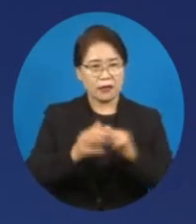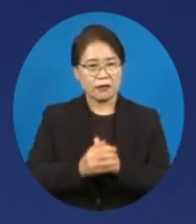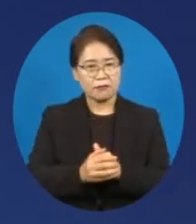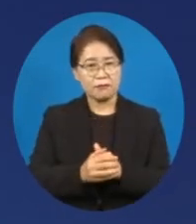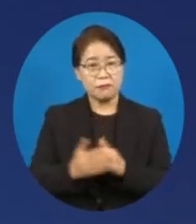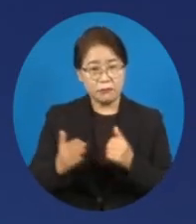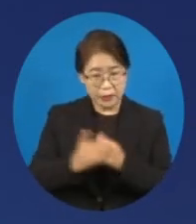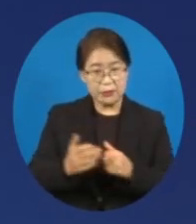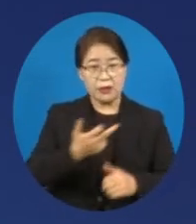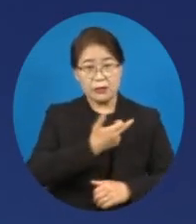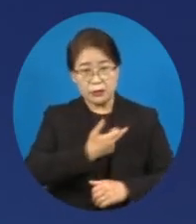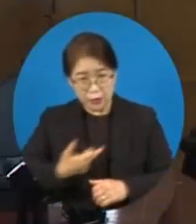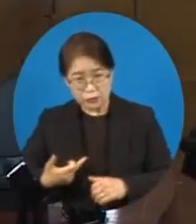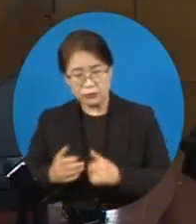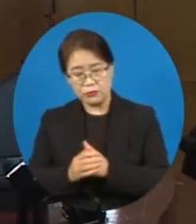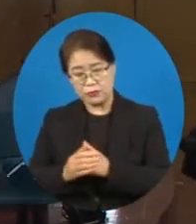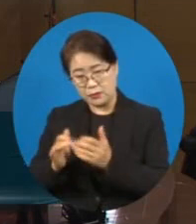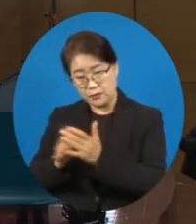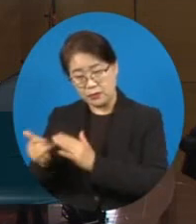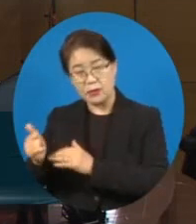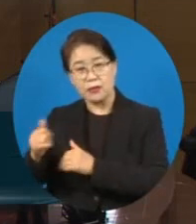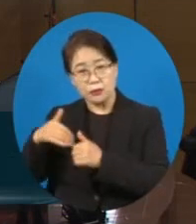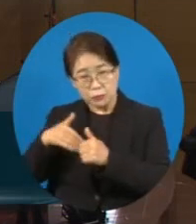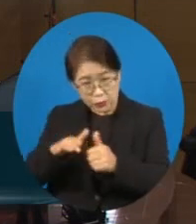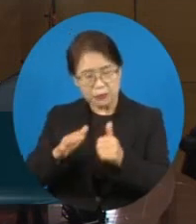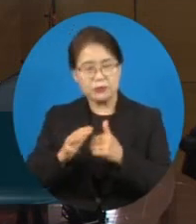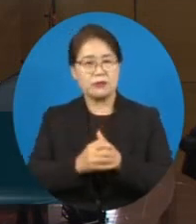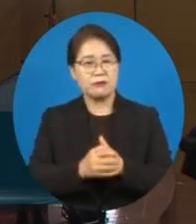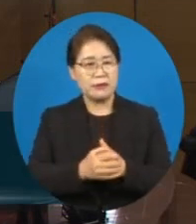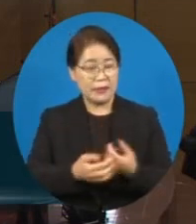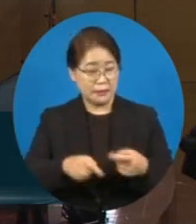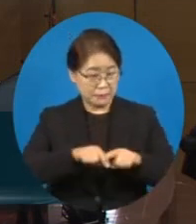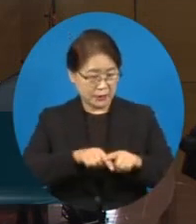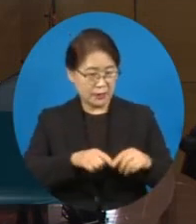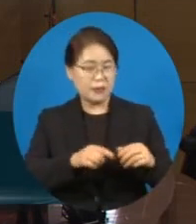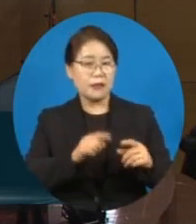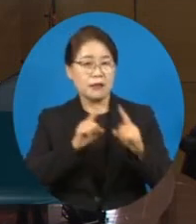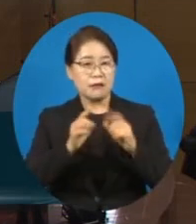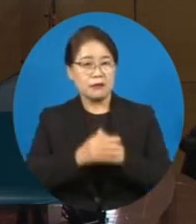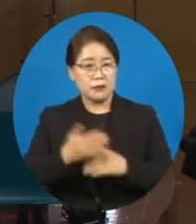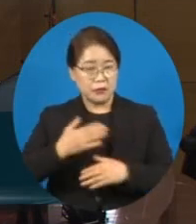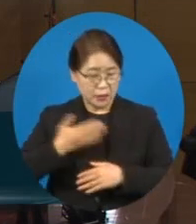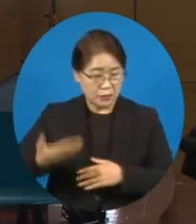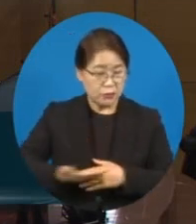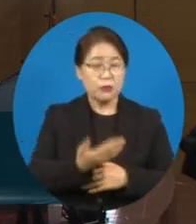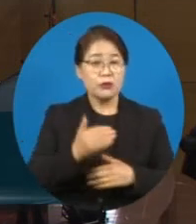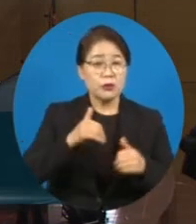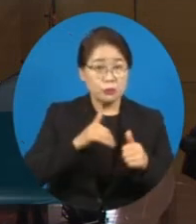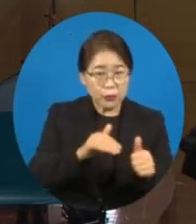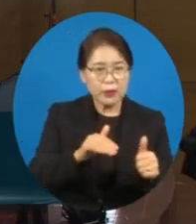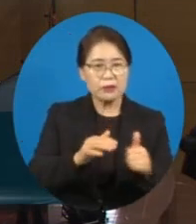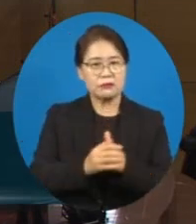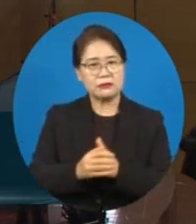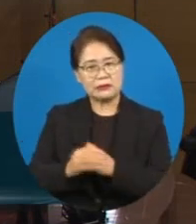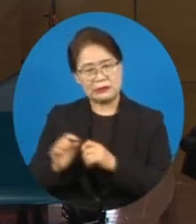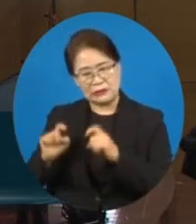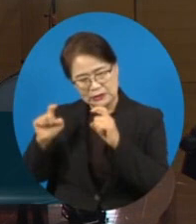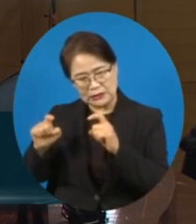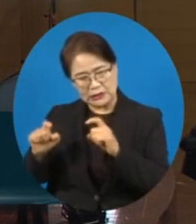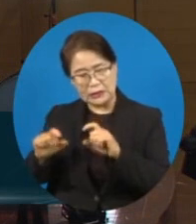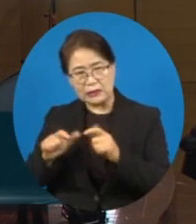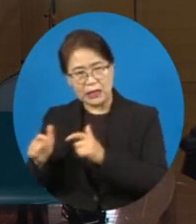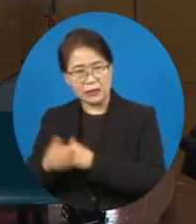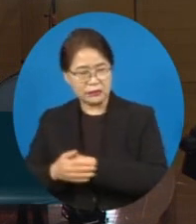제자를 파송하시면서 이런 말씀을 하셨습니다 함께 읽겠습니다 내가 너희를 보냄이 양을 이리